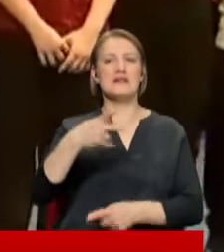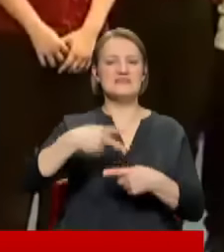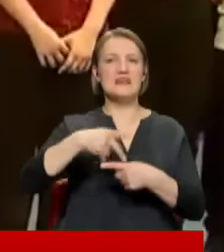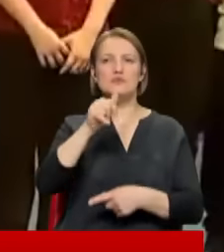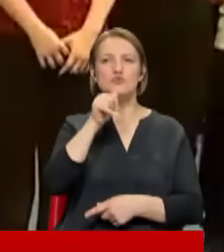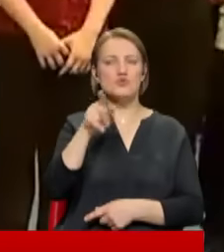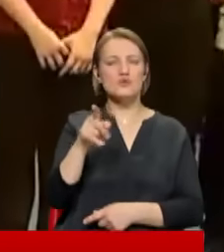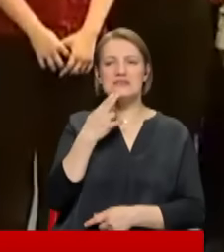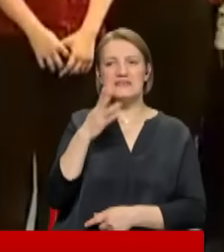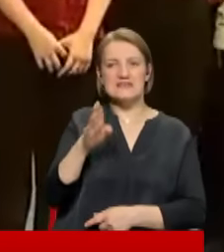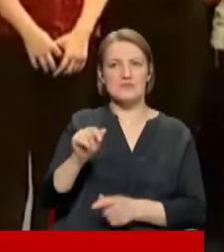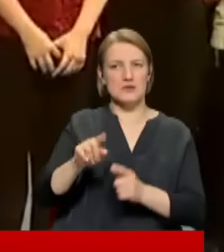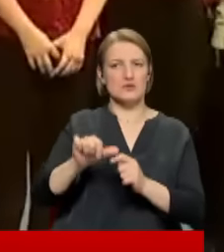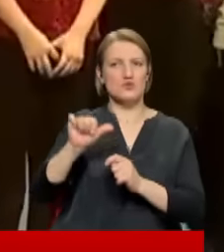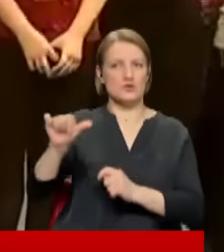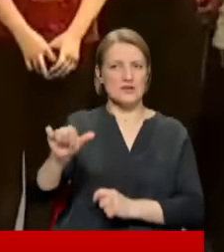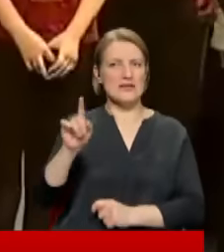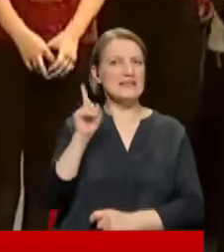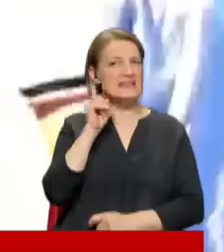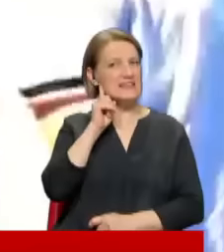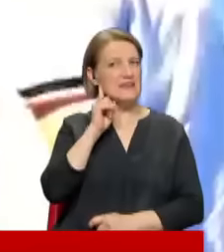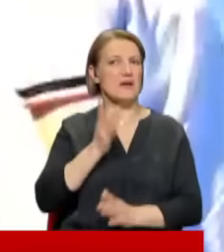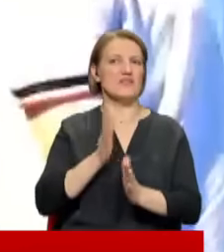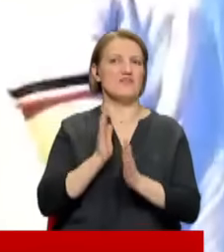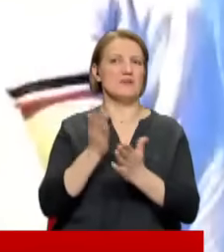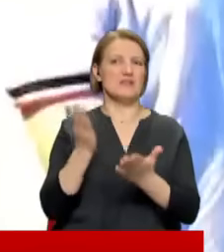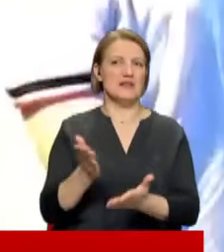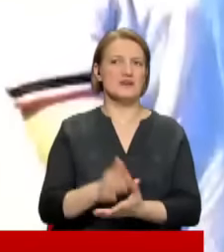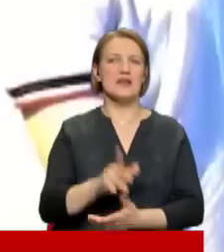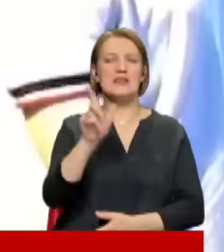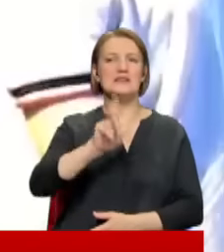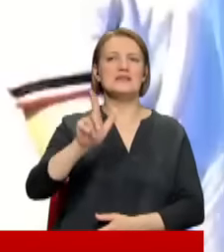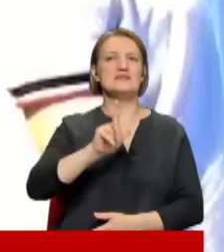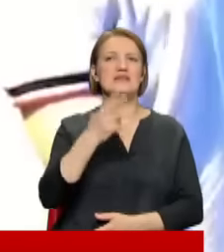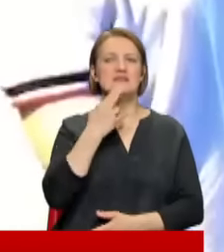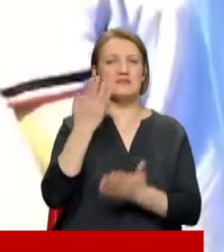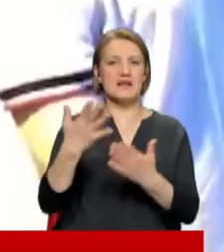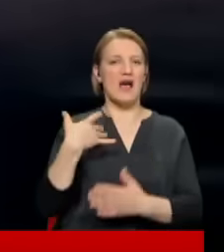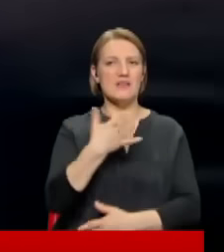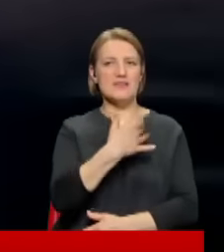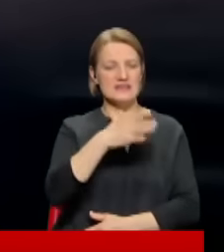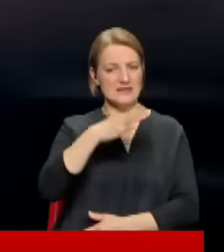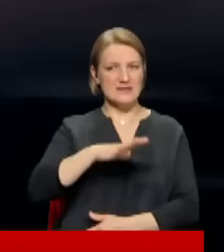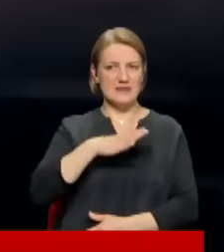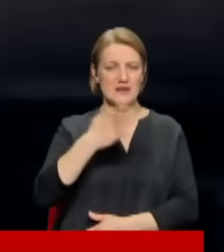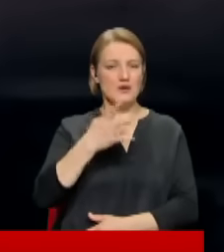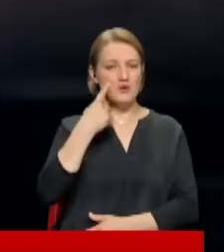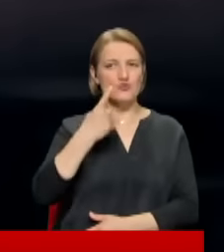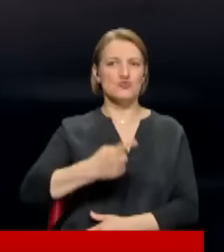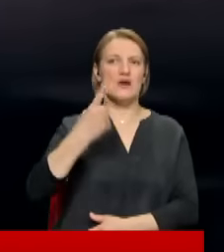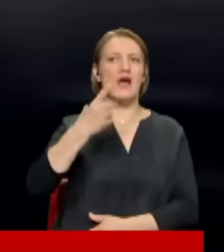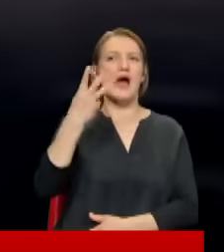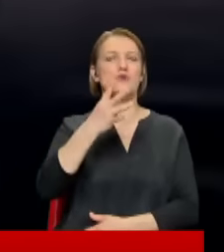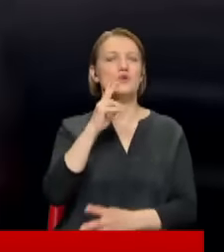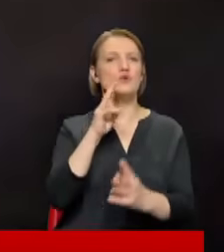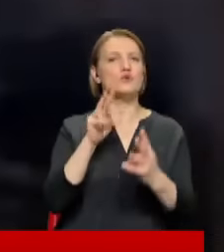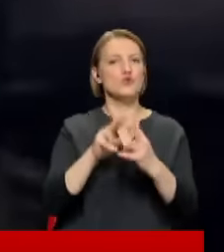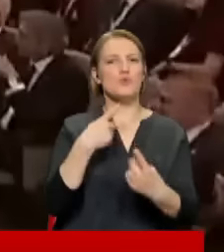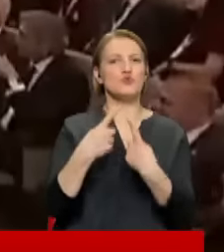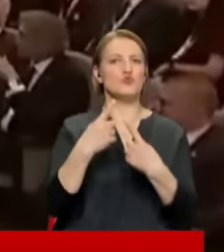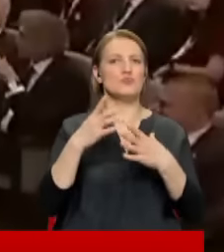Zeynep Sucan'dan'ı biraz uzaklaştırıp dinlemeye devam ettiler. Liseli Candan annesinin isteğiyle Cumhurbaşkanı ile